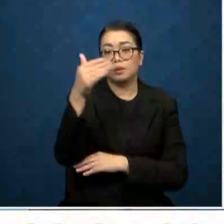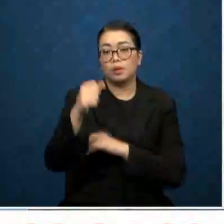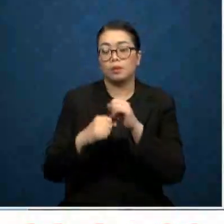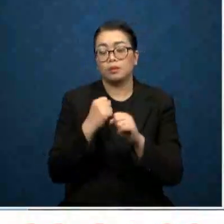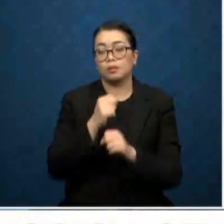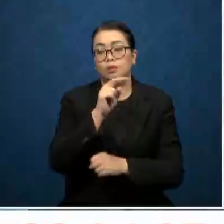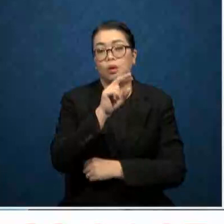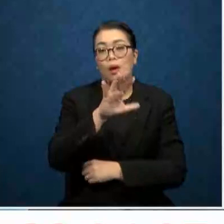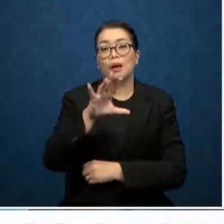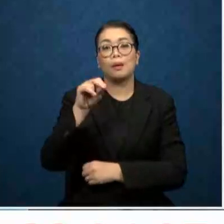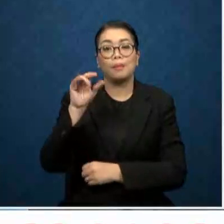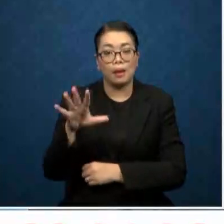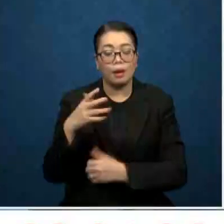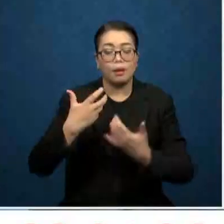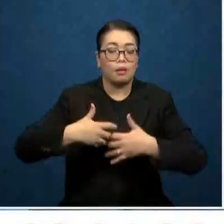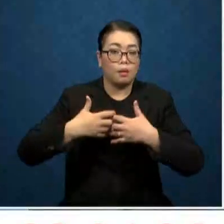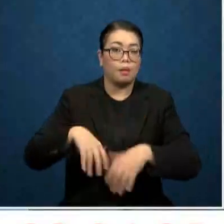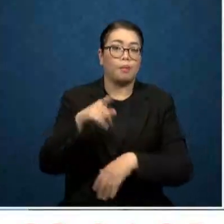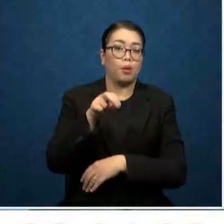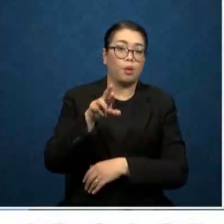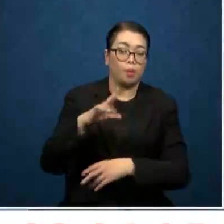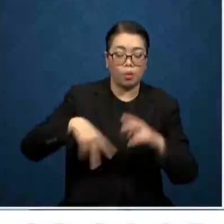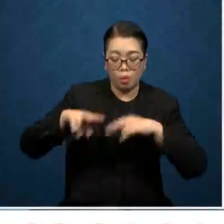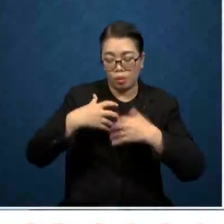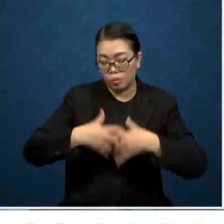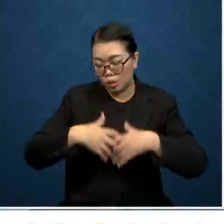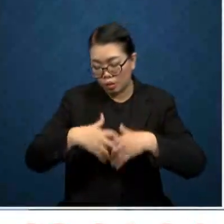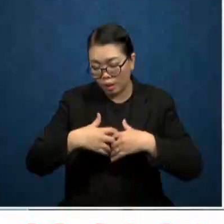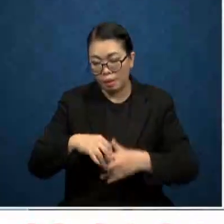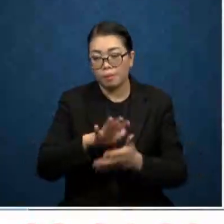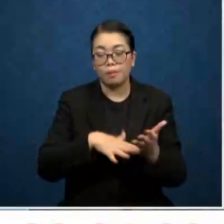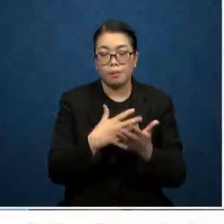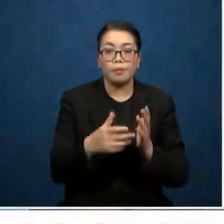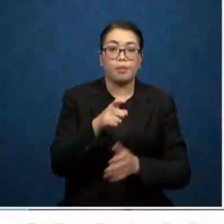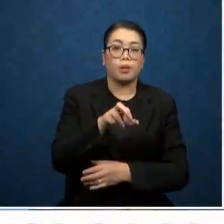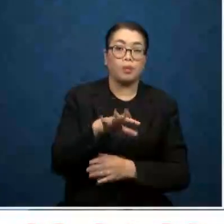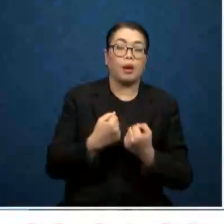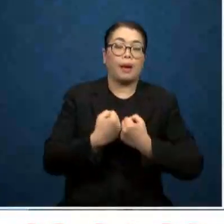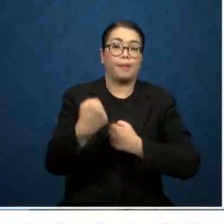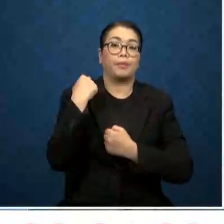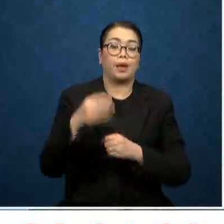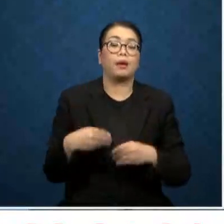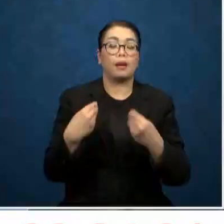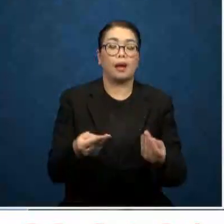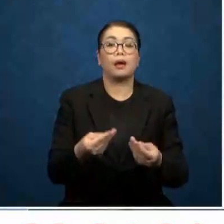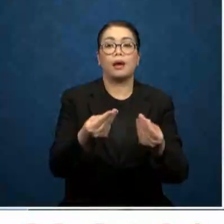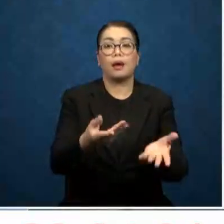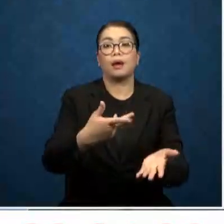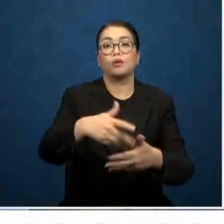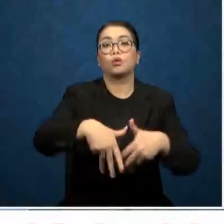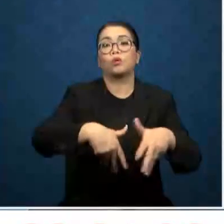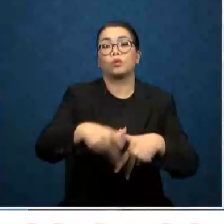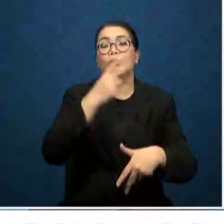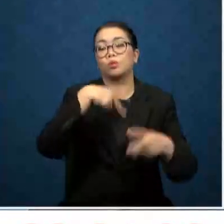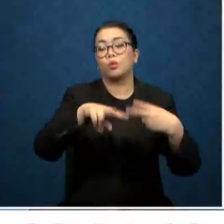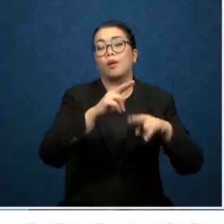2535พรบโรงงานกระทรวงอุตสาหกรรมดูแลพรบแผนและขั้นตอนการกระจายอำนาจให้แก่องค์กรปกครองสรวงท้องถิ่นกระทรวง